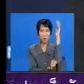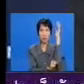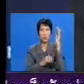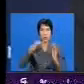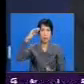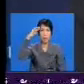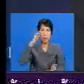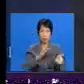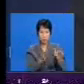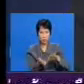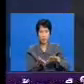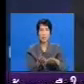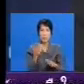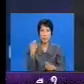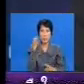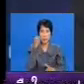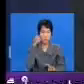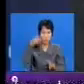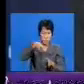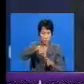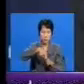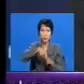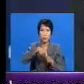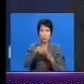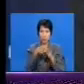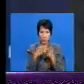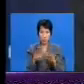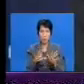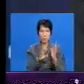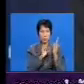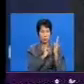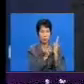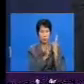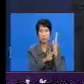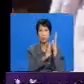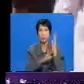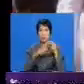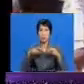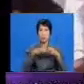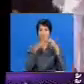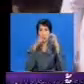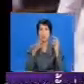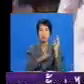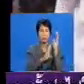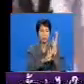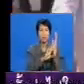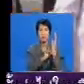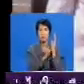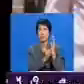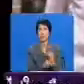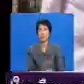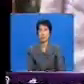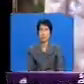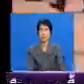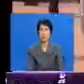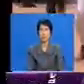ธีพระราชทานเพลิงศพไปเรียบร้อยแล้วเมื่อช่วงบ่ายที่ผ่านมาที่จังหวัดสุรินทร์ค่ะ ที่วัดมุลานิเวศหมู่8บ้านกาเกาะตำ